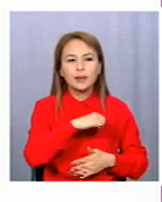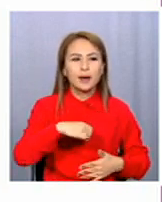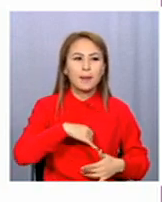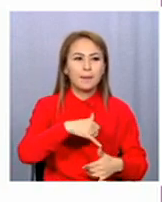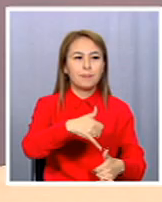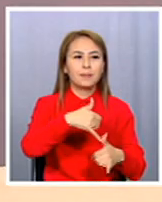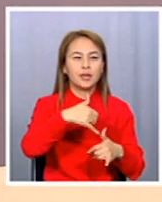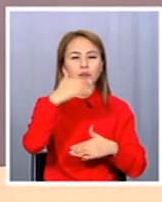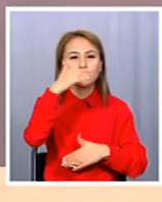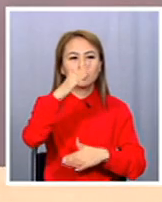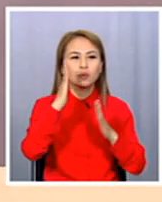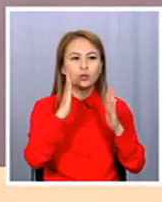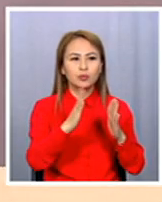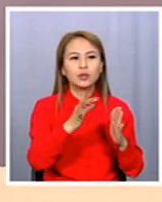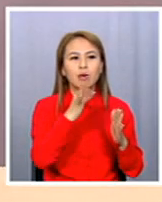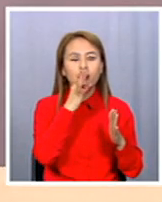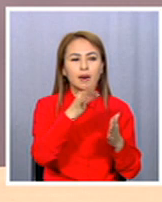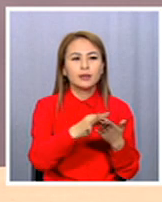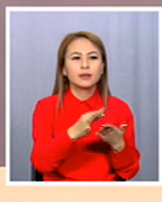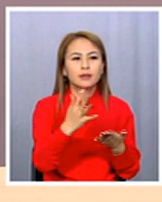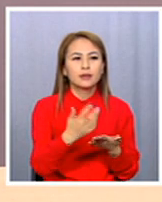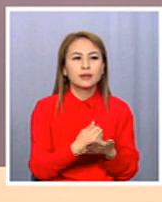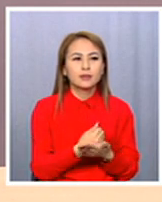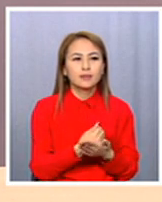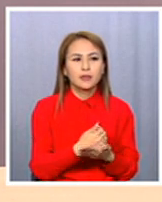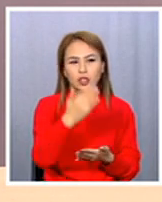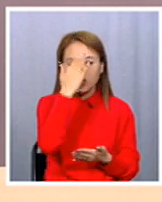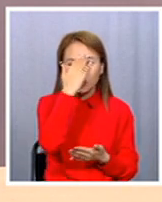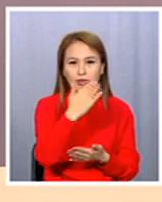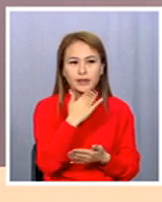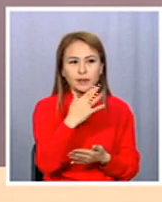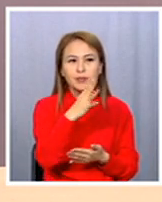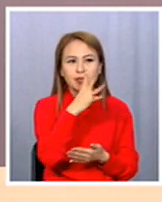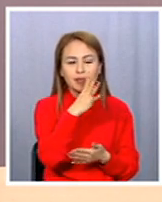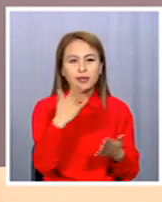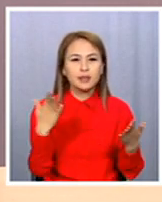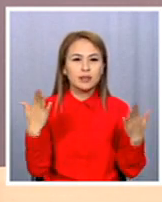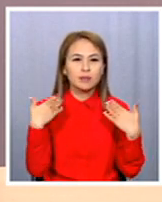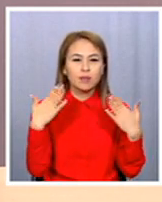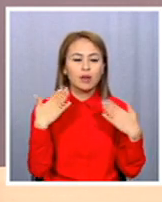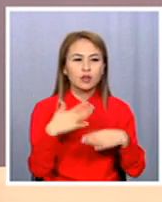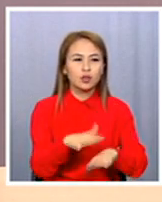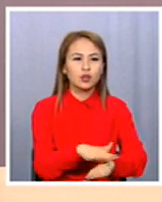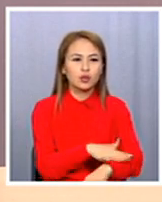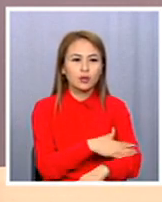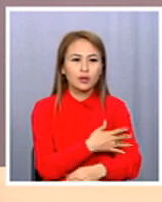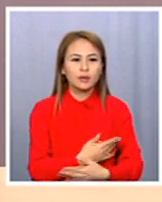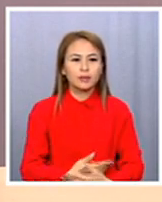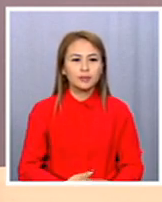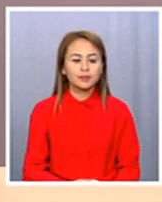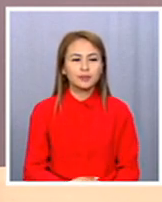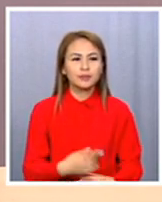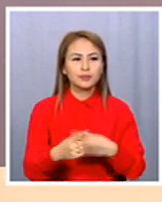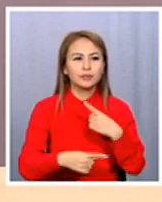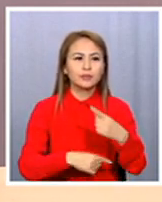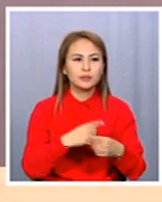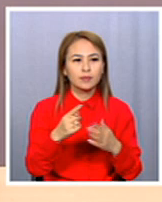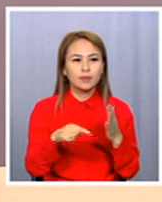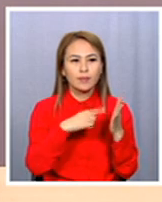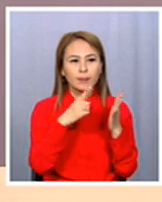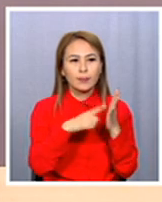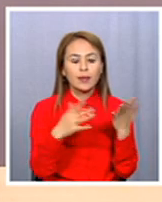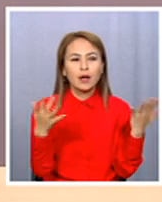төртбұрышты анықтаңдар. Дұрыс айтасыңдар, жаз мезгілінің демалысы ұзақ. Келесі сұраққа назар аударыңдар.